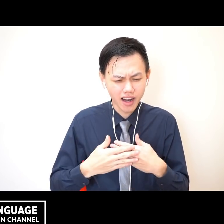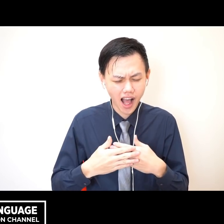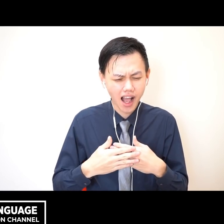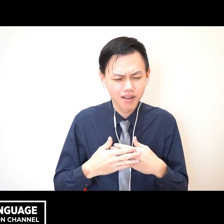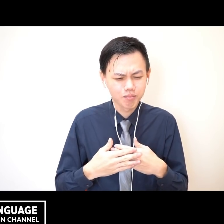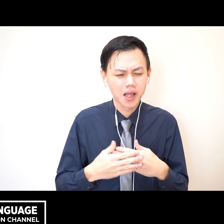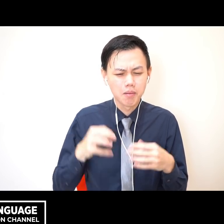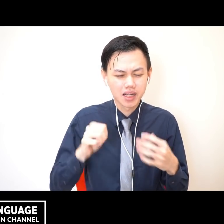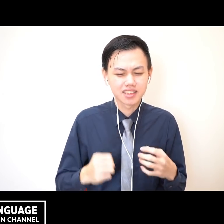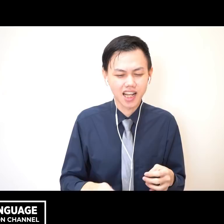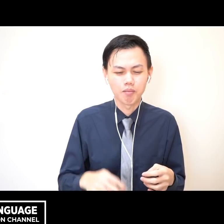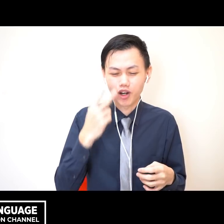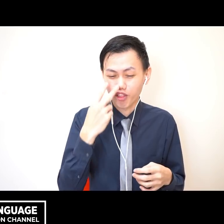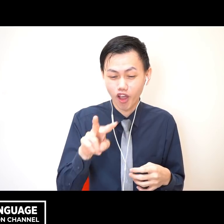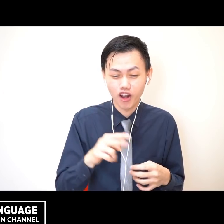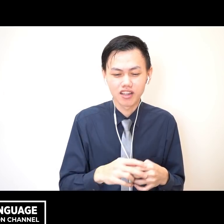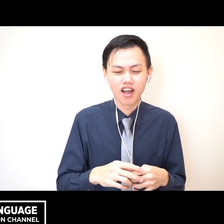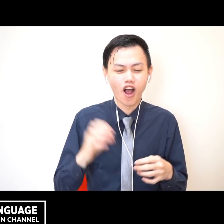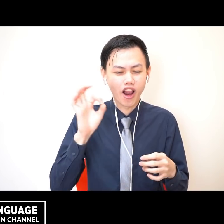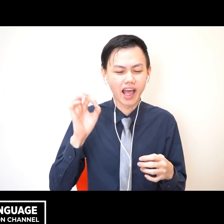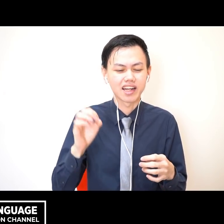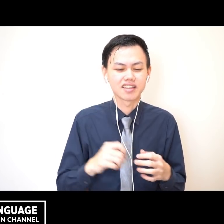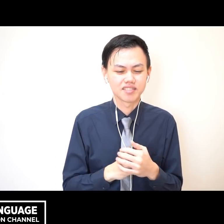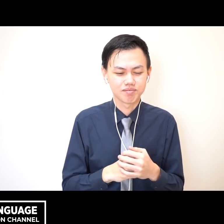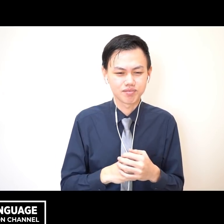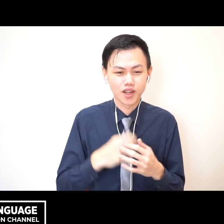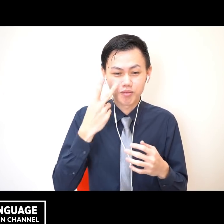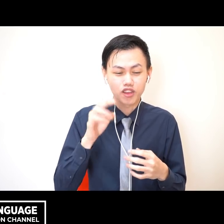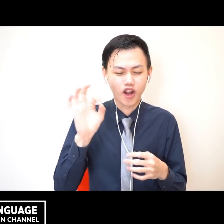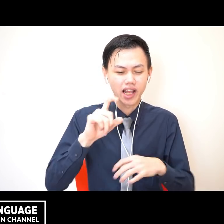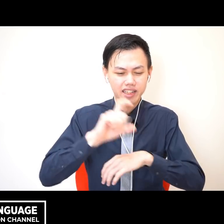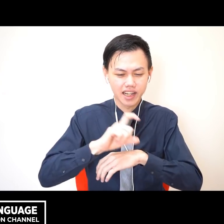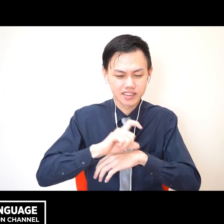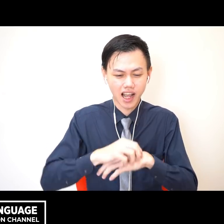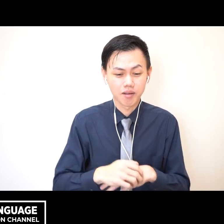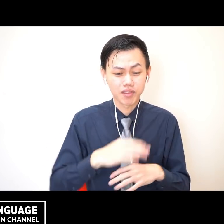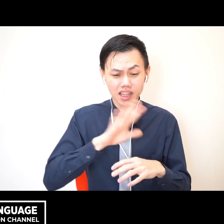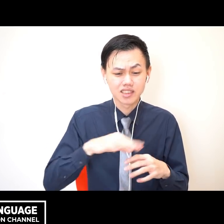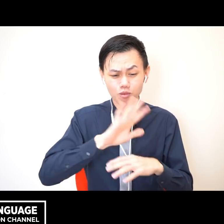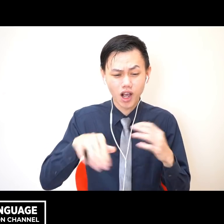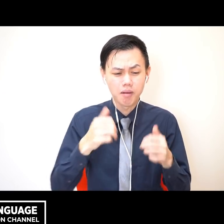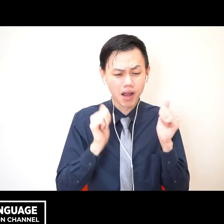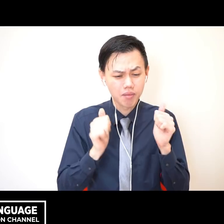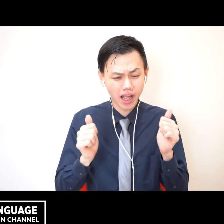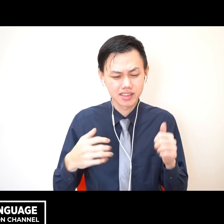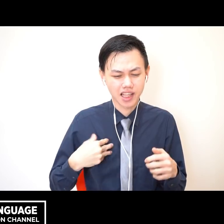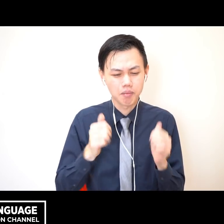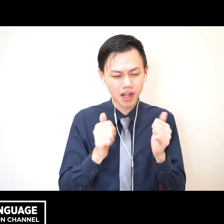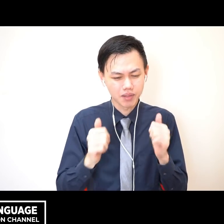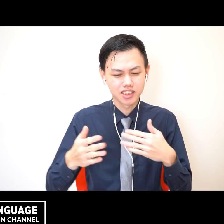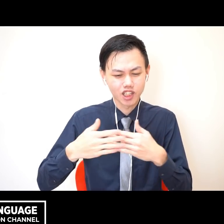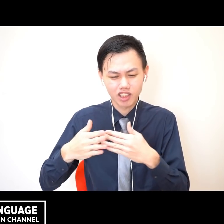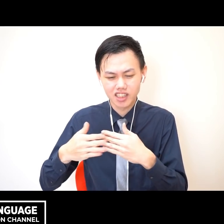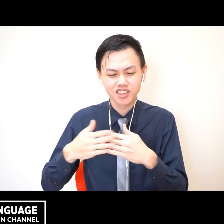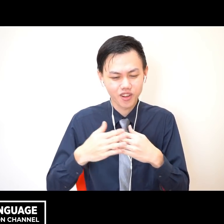ibadah online ini. Dengarkan saya baik-baik, saudara kuat. Saudara memiliki sesuatu yang banyak orang